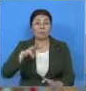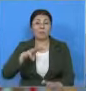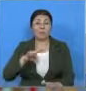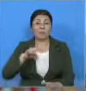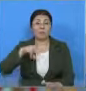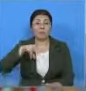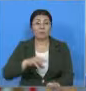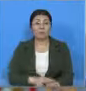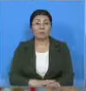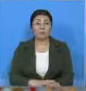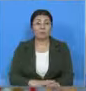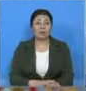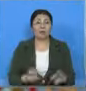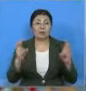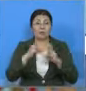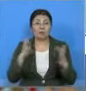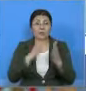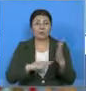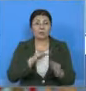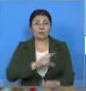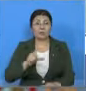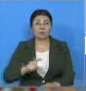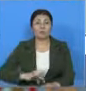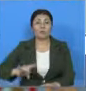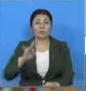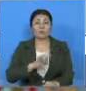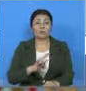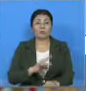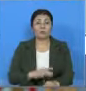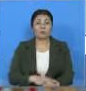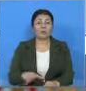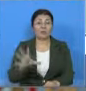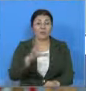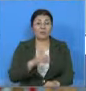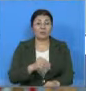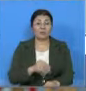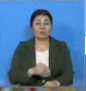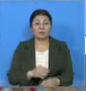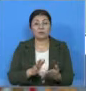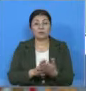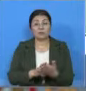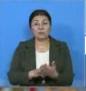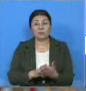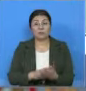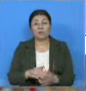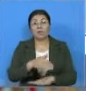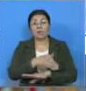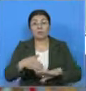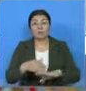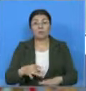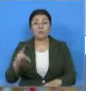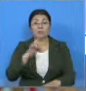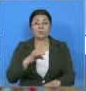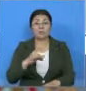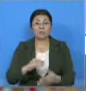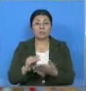Уклонистов очень много, да, в розыске находится 90 человек у нас по району, и все находятся за пределами района. Заявки этот